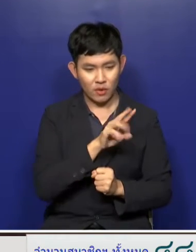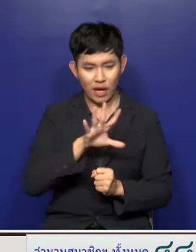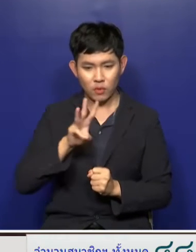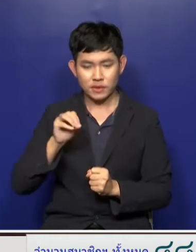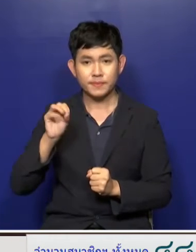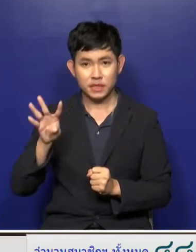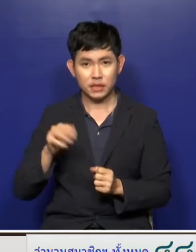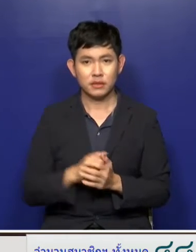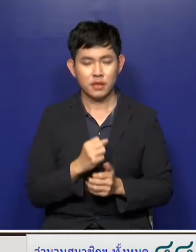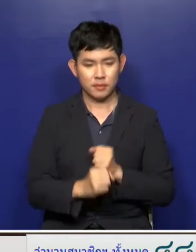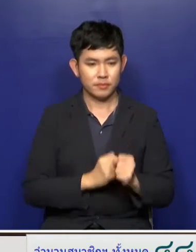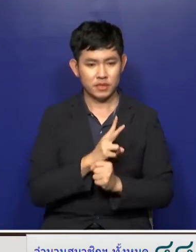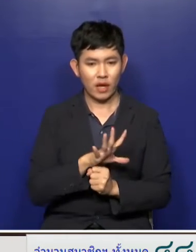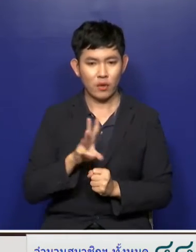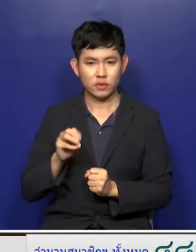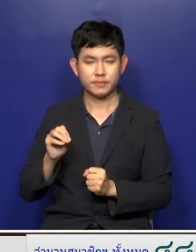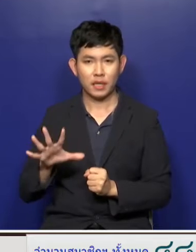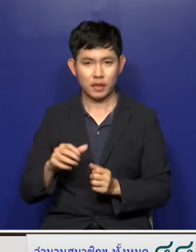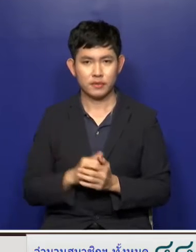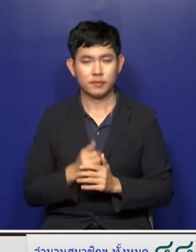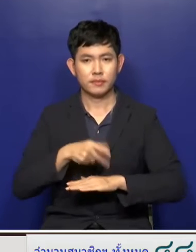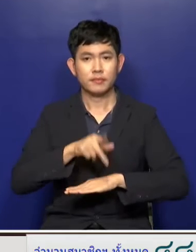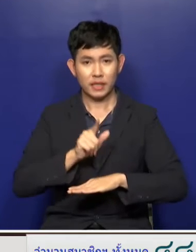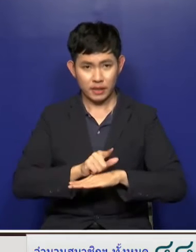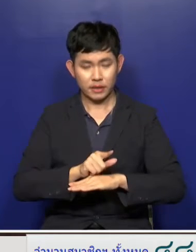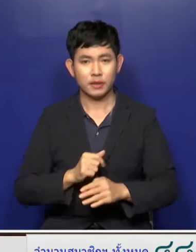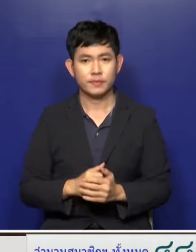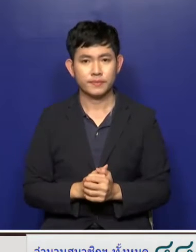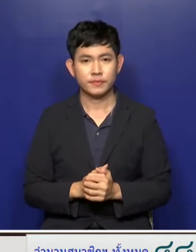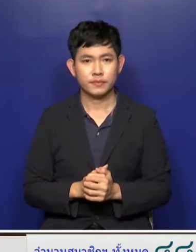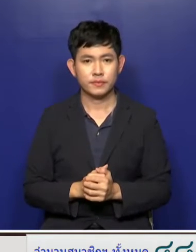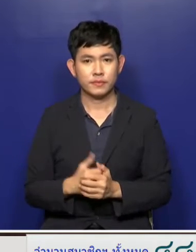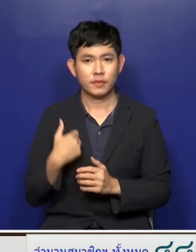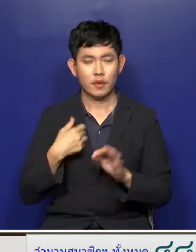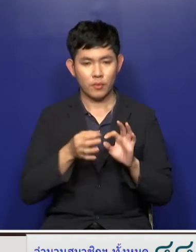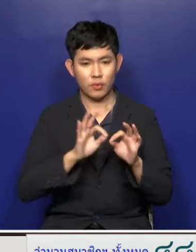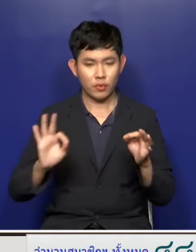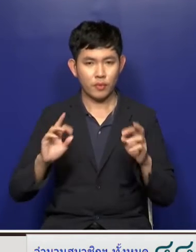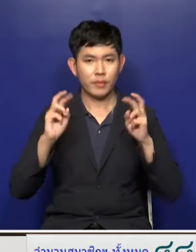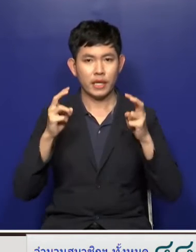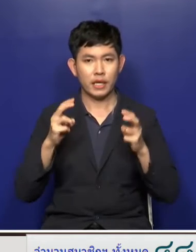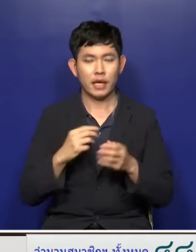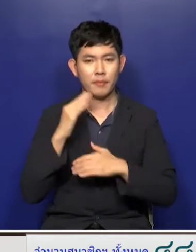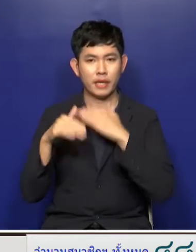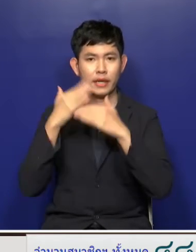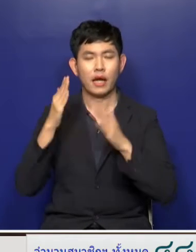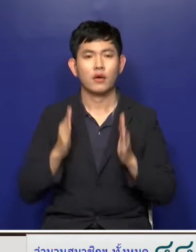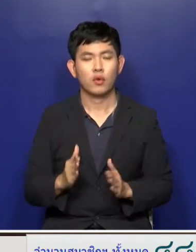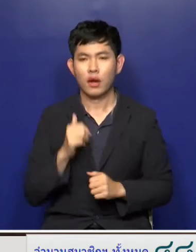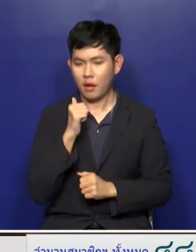แล้วปี 2,165 ท่ประทานครับมีการเขียนไ้ในเรื่องการพัฒนาคนดีมาก